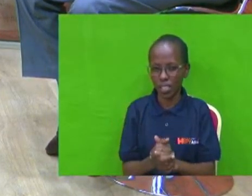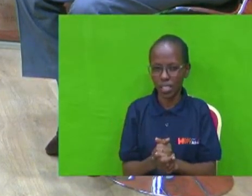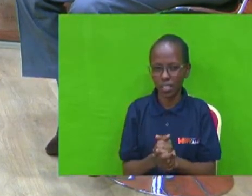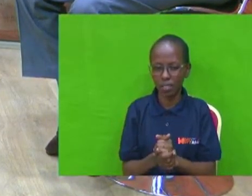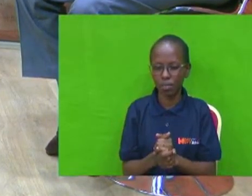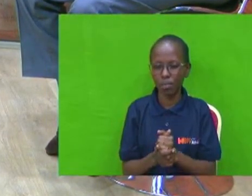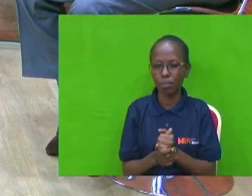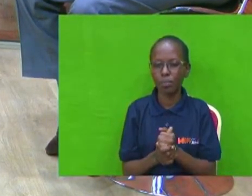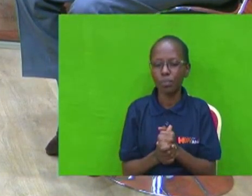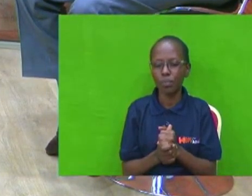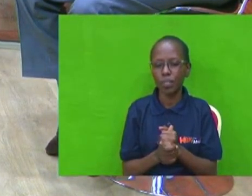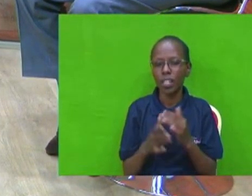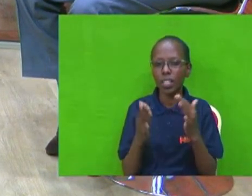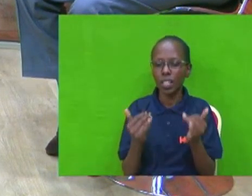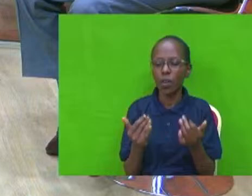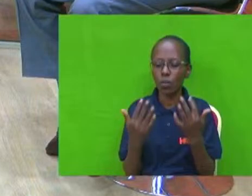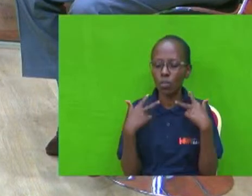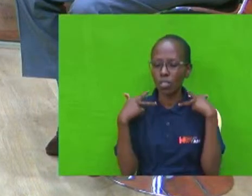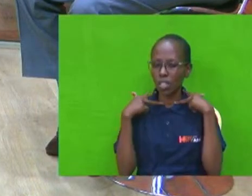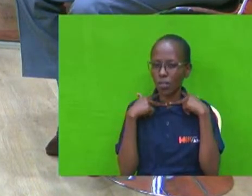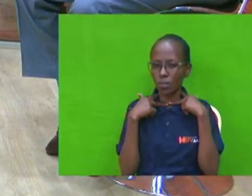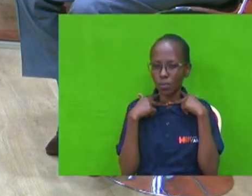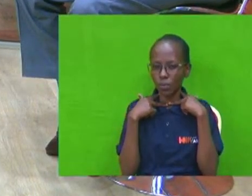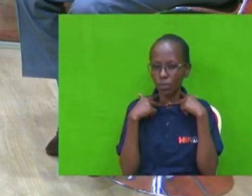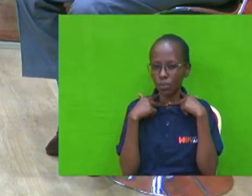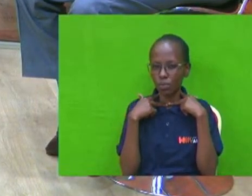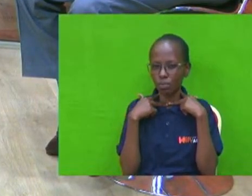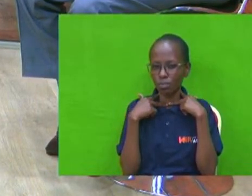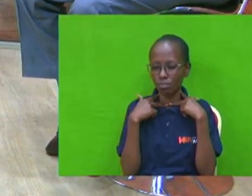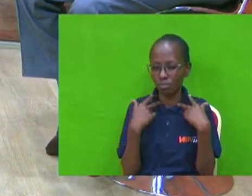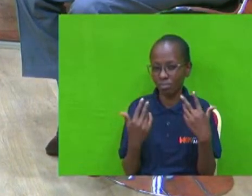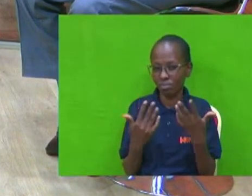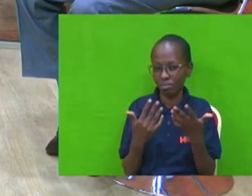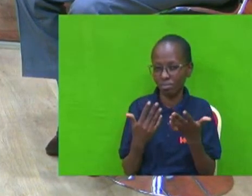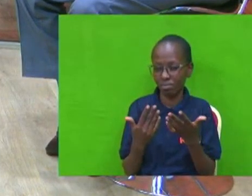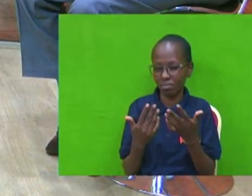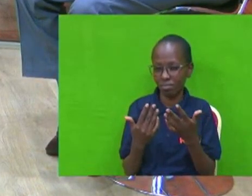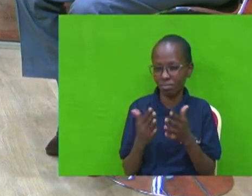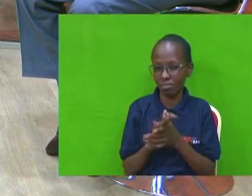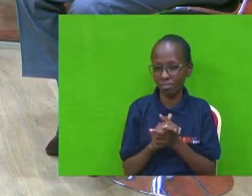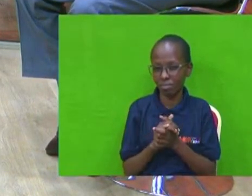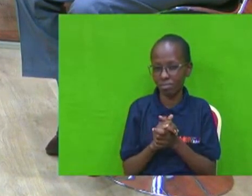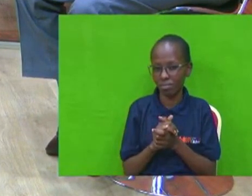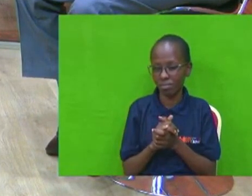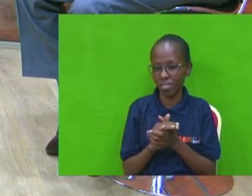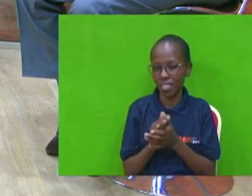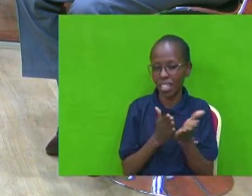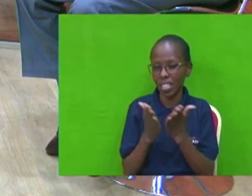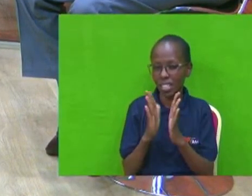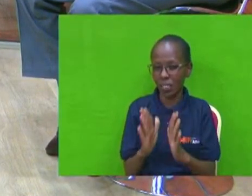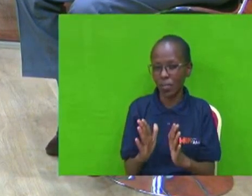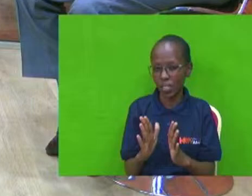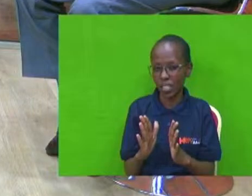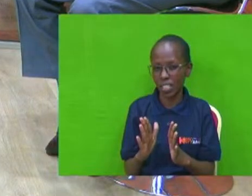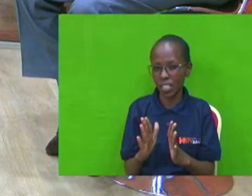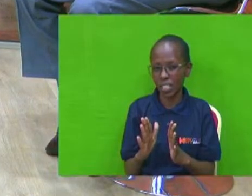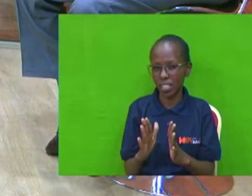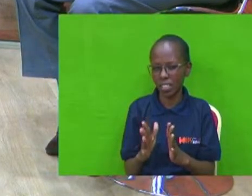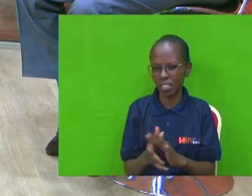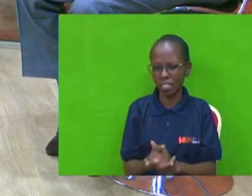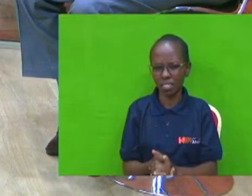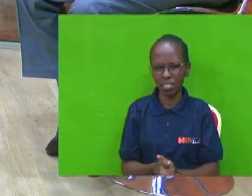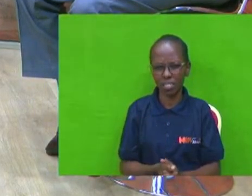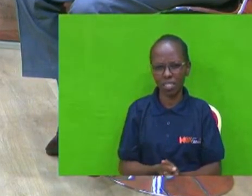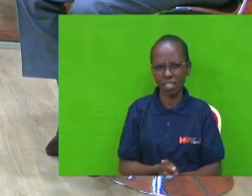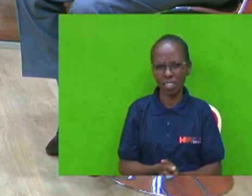Bond servant. Sasa slave ni huyu mtumwa. Bond servant ni huyu ambaye tunasema yeye ndio mateka. Hiyo ndio mateka.